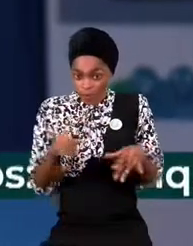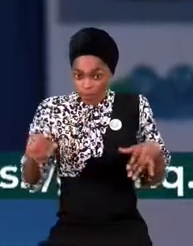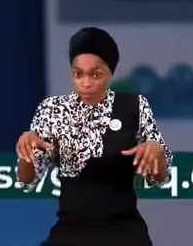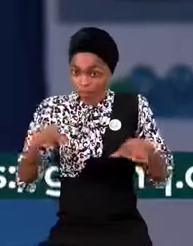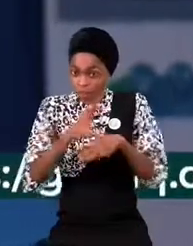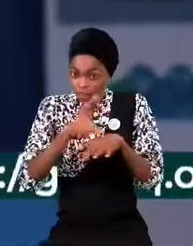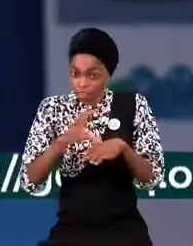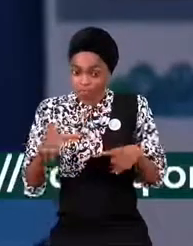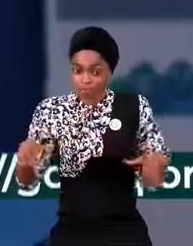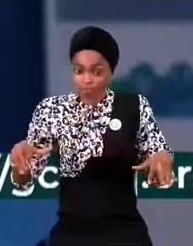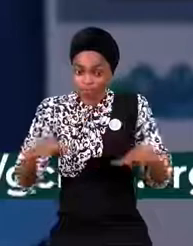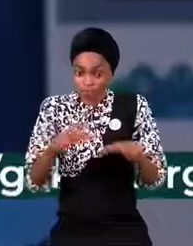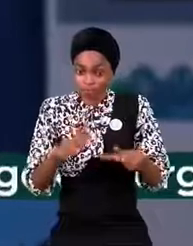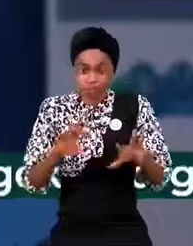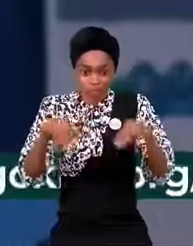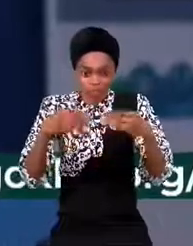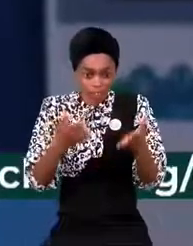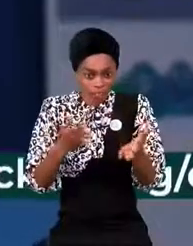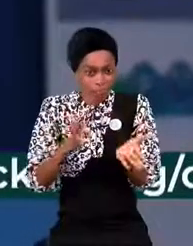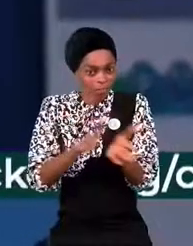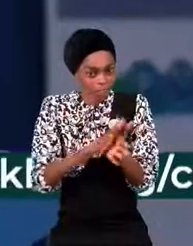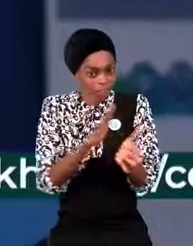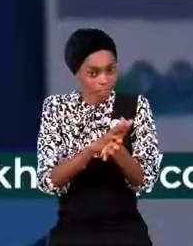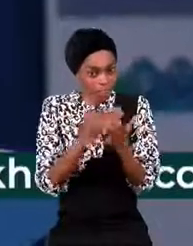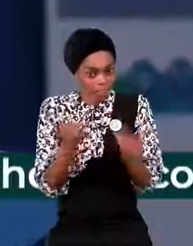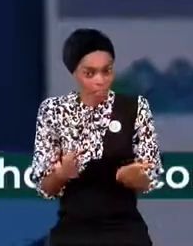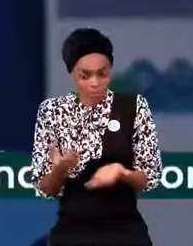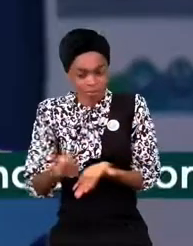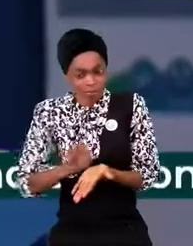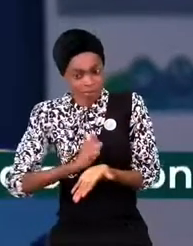pour que nous puissions vous aider davantage.